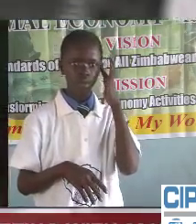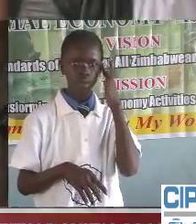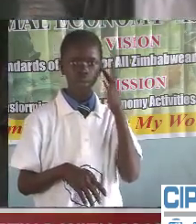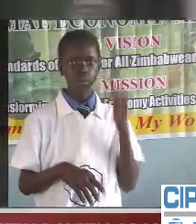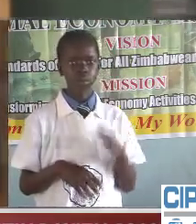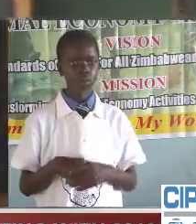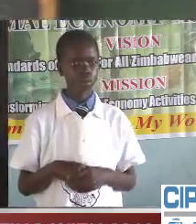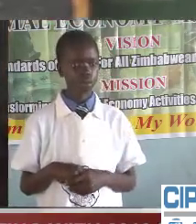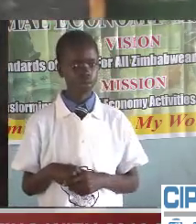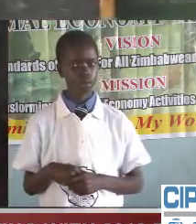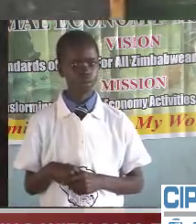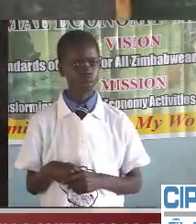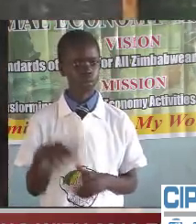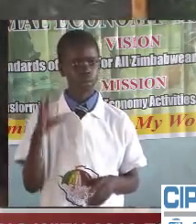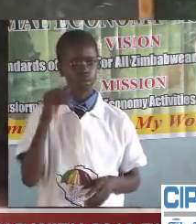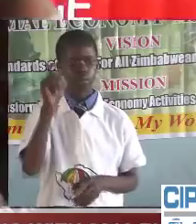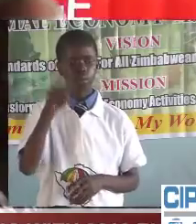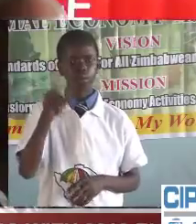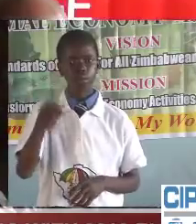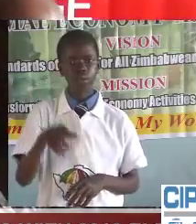Mashoko makukutu chaizvo.